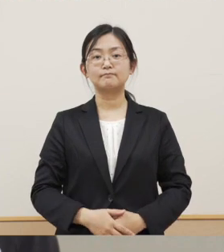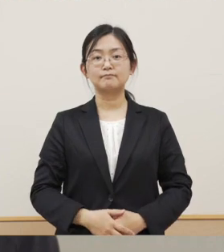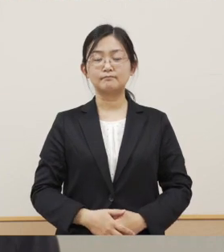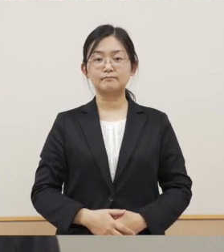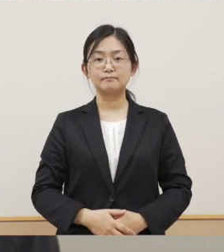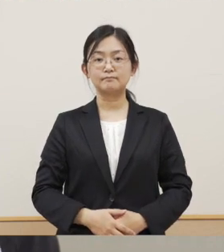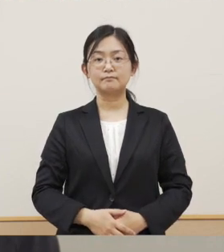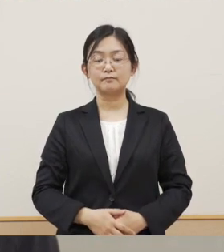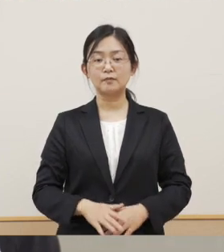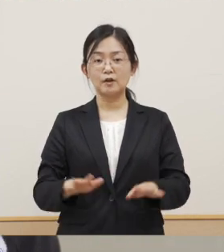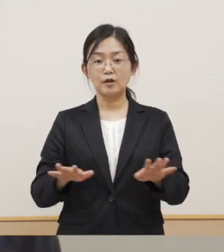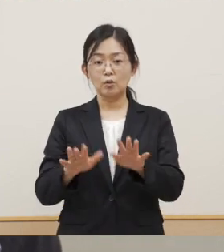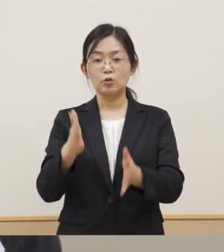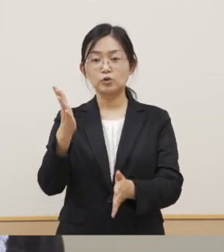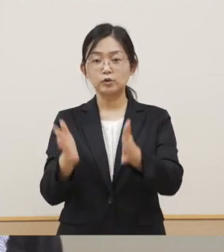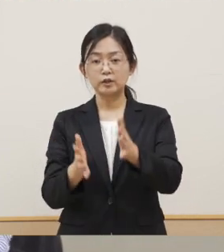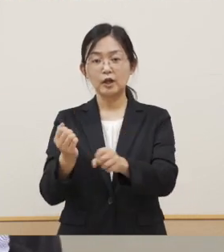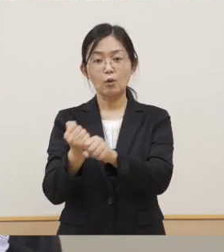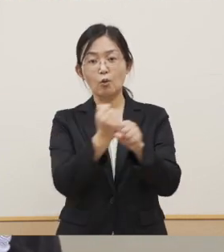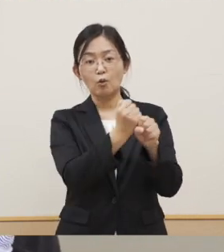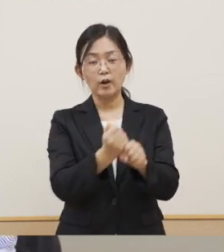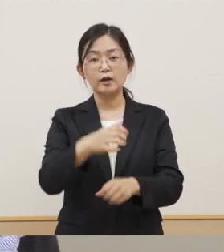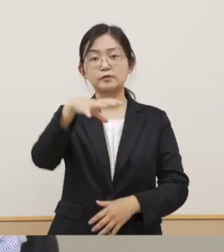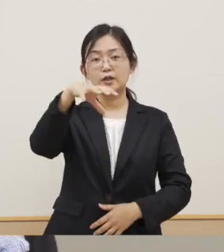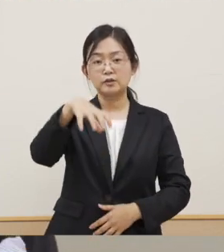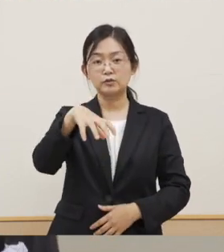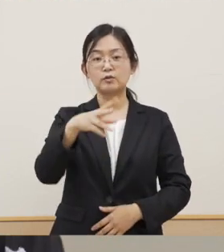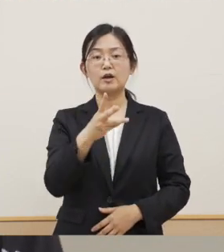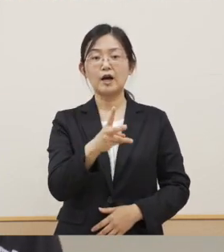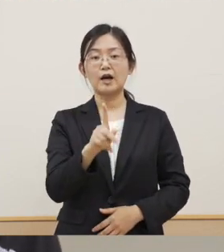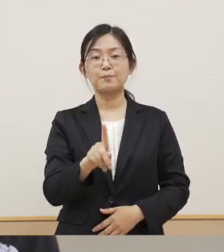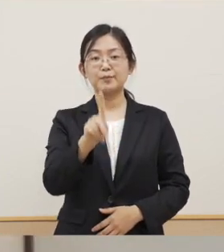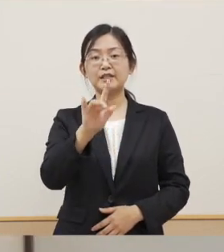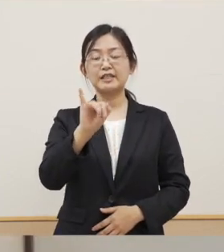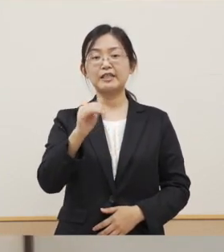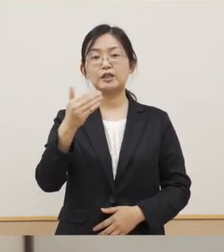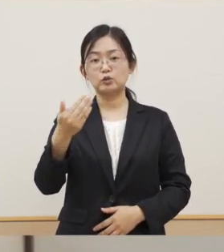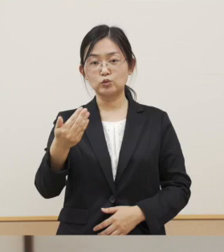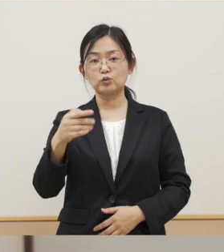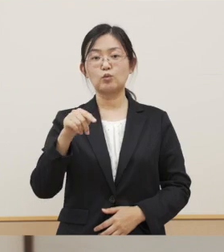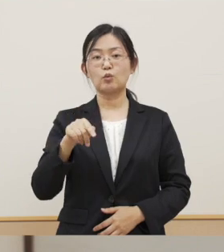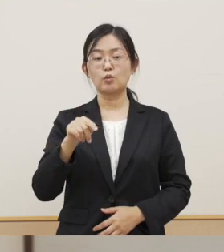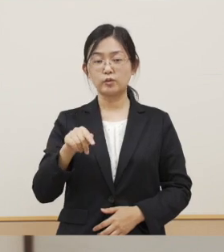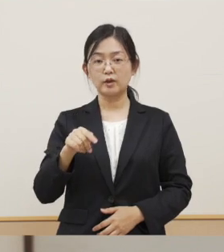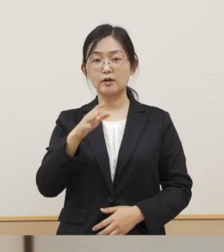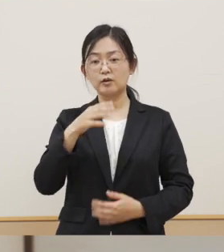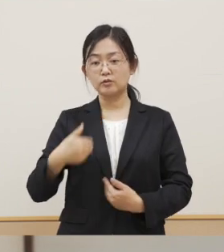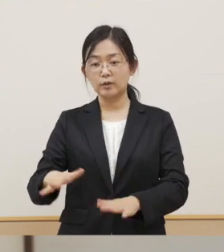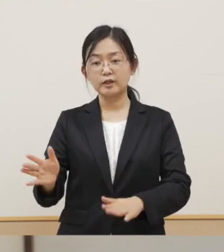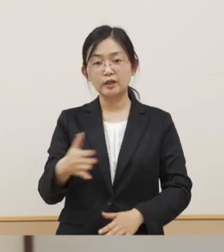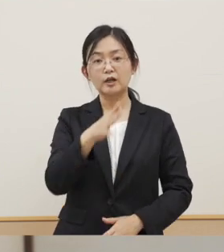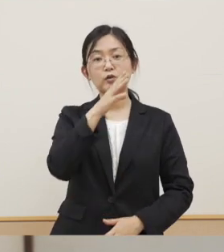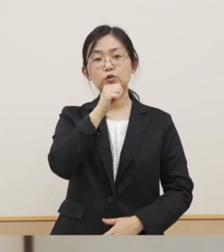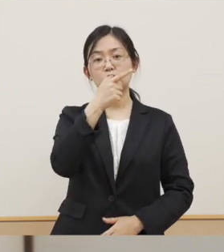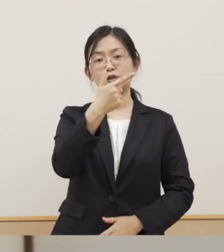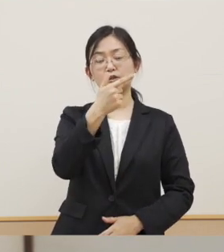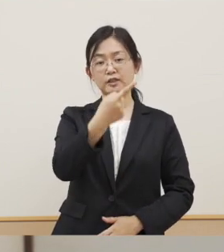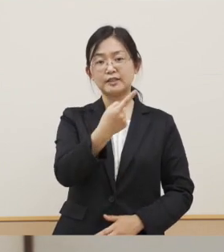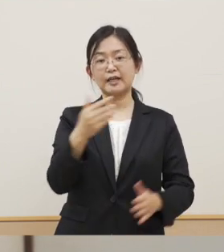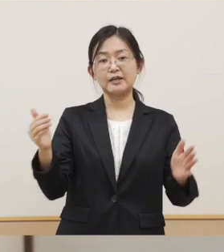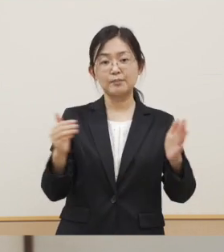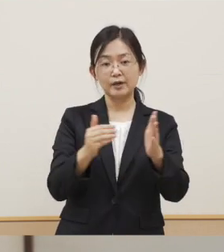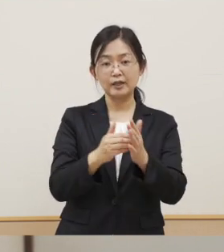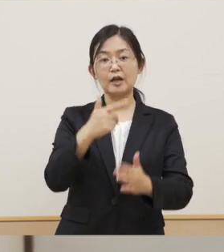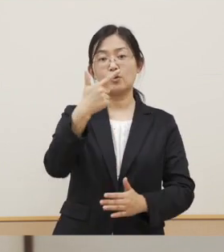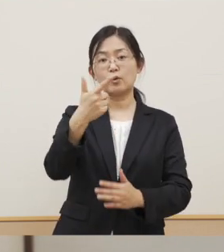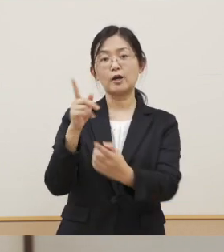子育て応援ステーションハピークでは、1歳頃までに6回出会う機会を作り、切れ目なく